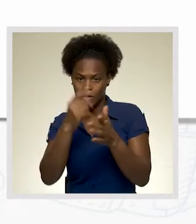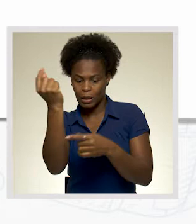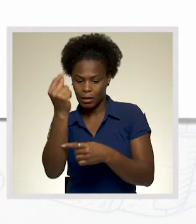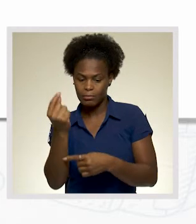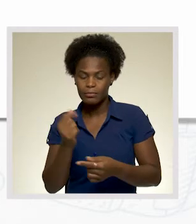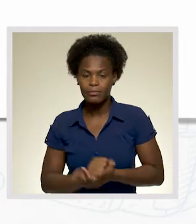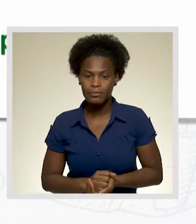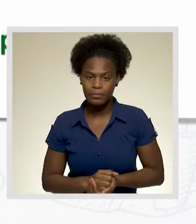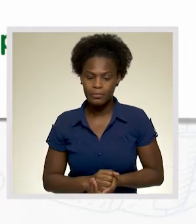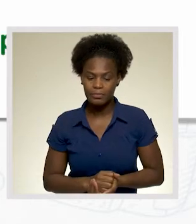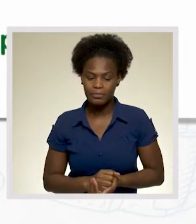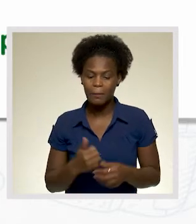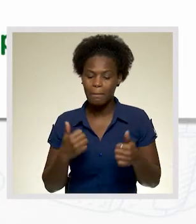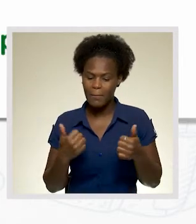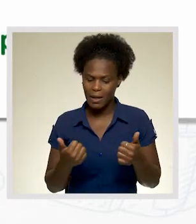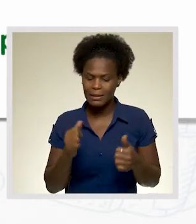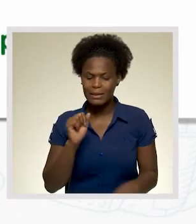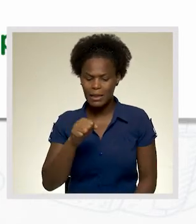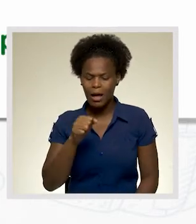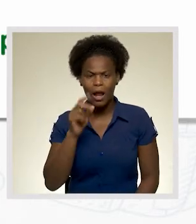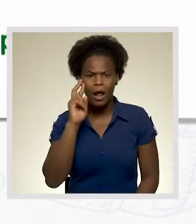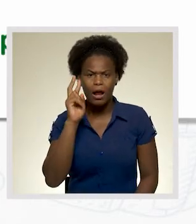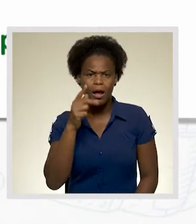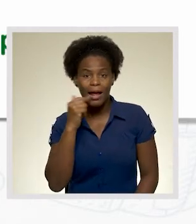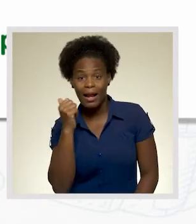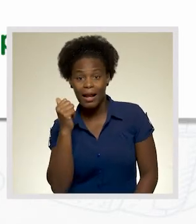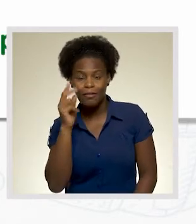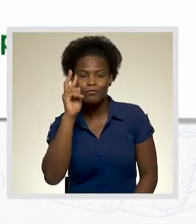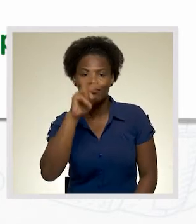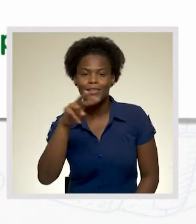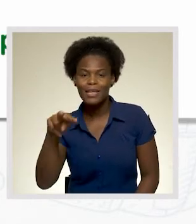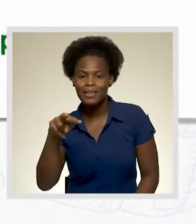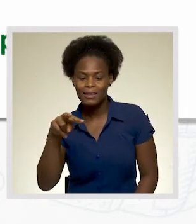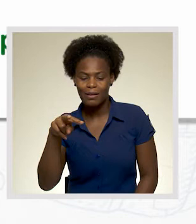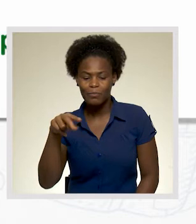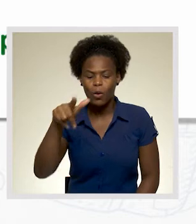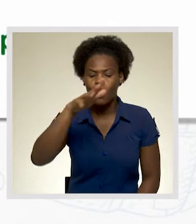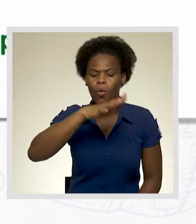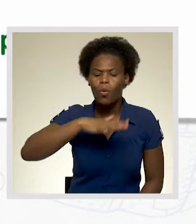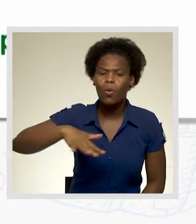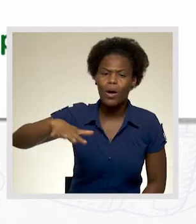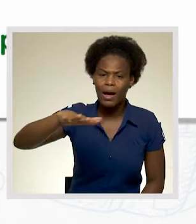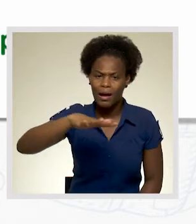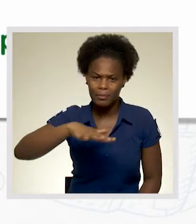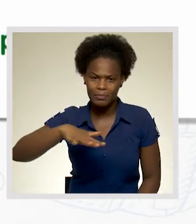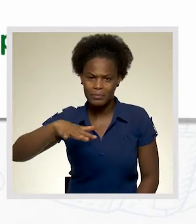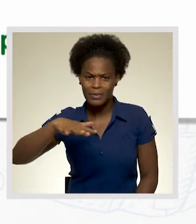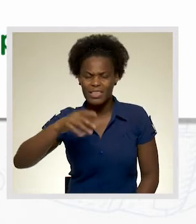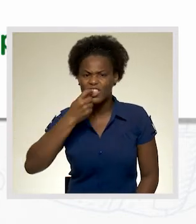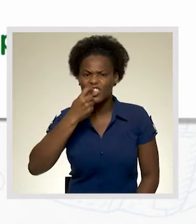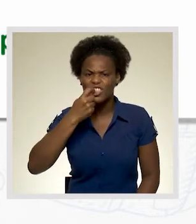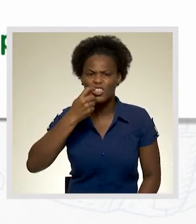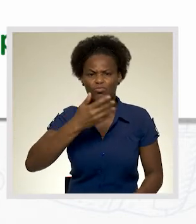dessin. Très bien, B. Donc, ils ont visité un site de